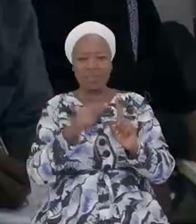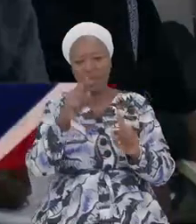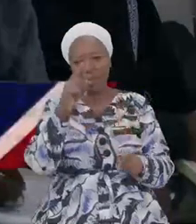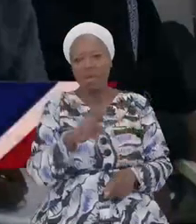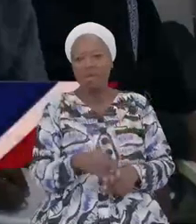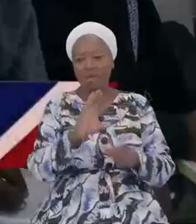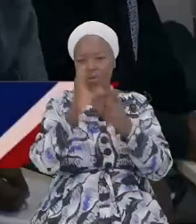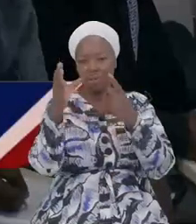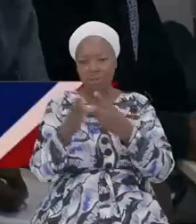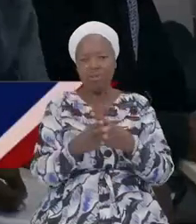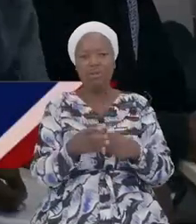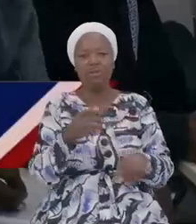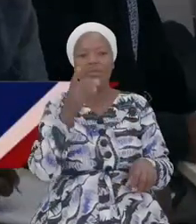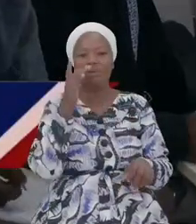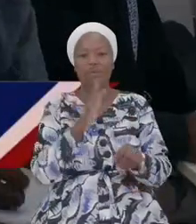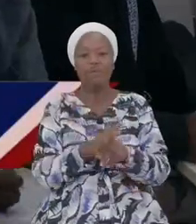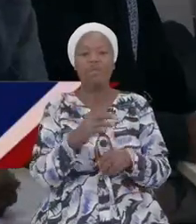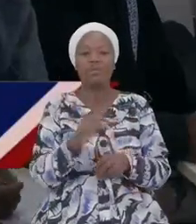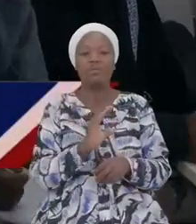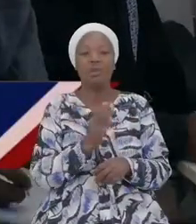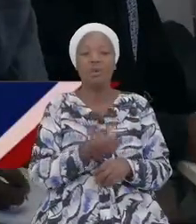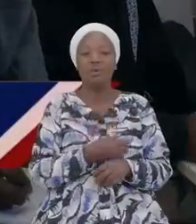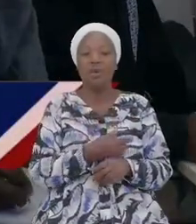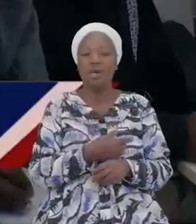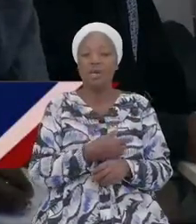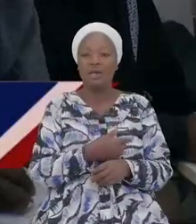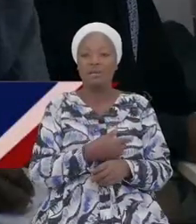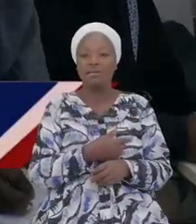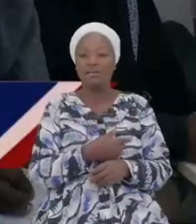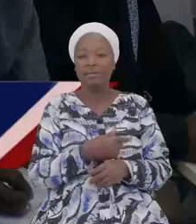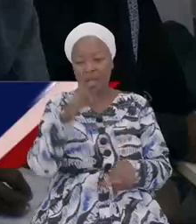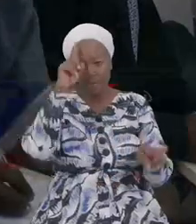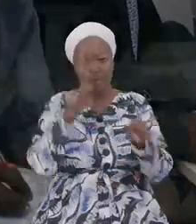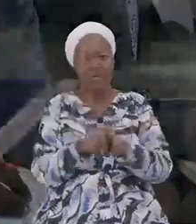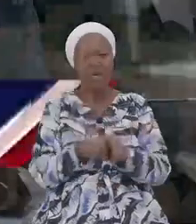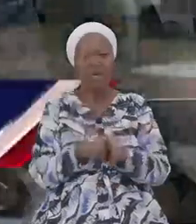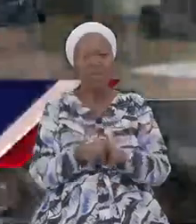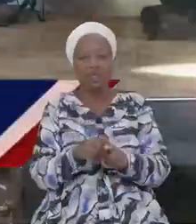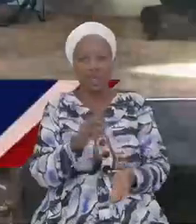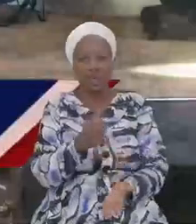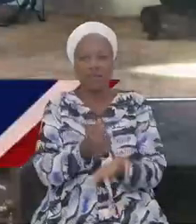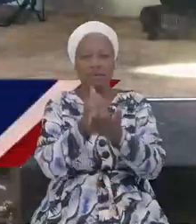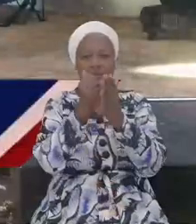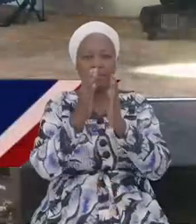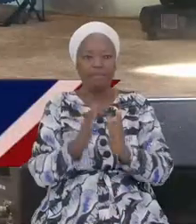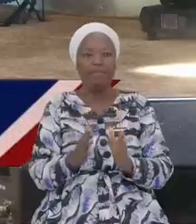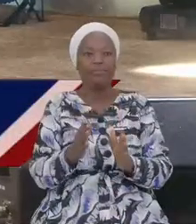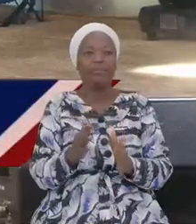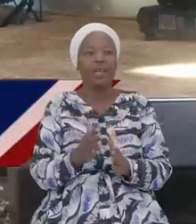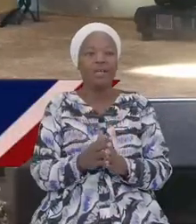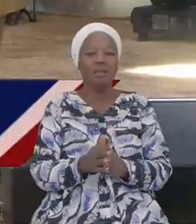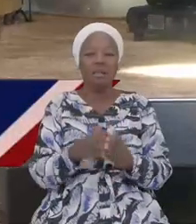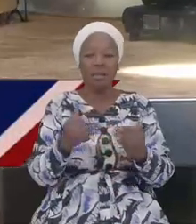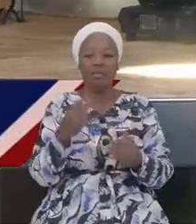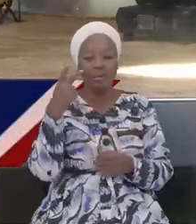notre bienfaiteur d'alliance. Nous considérons Exode chapitre 19. Quand vous considérez tous ces versets,